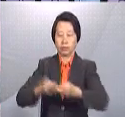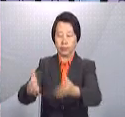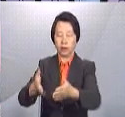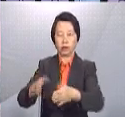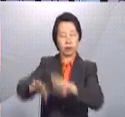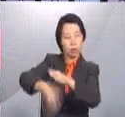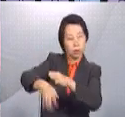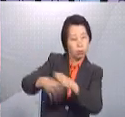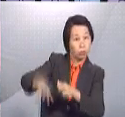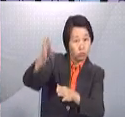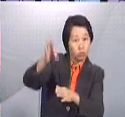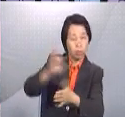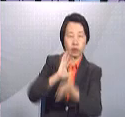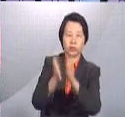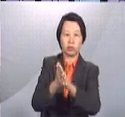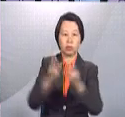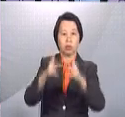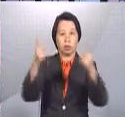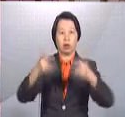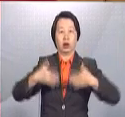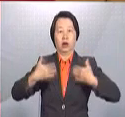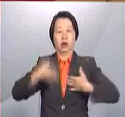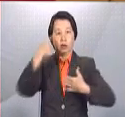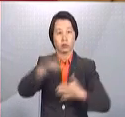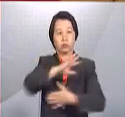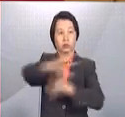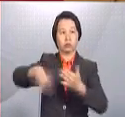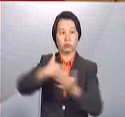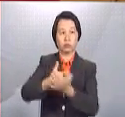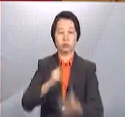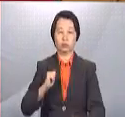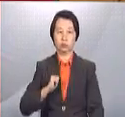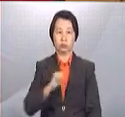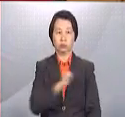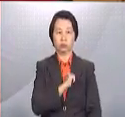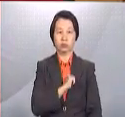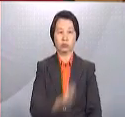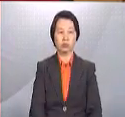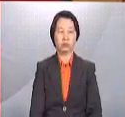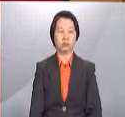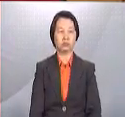secara undian turut menjadi kabar gembira kepada semua ahli.